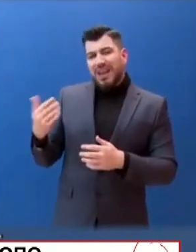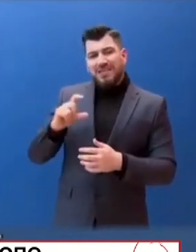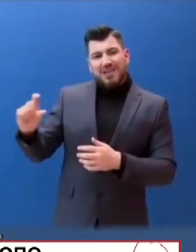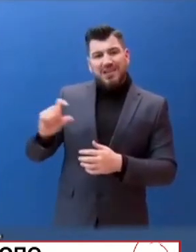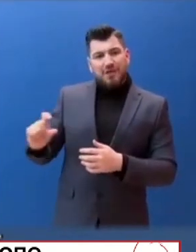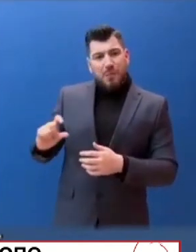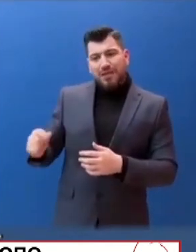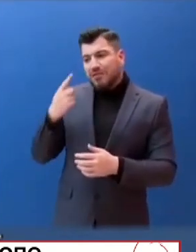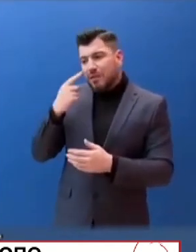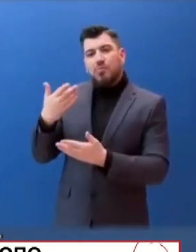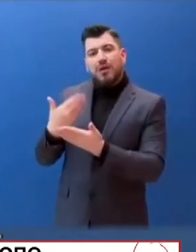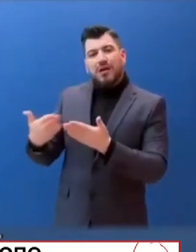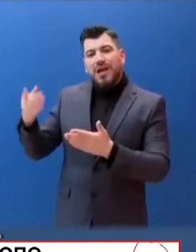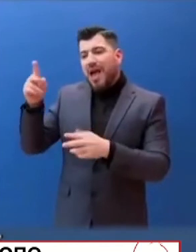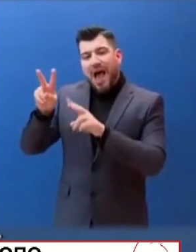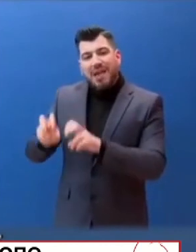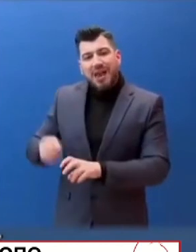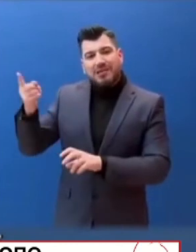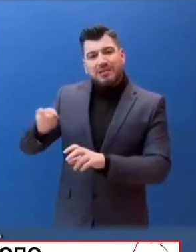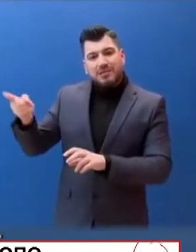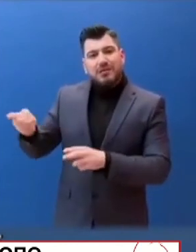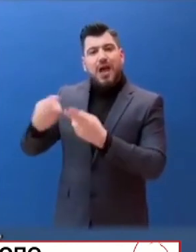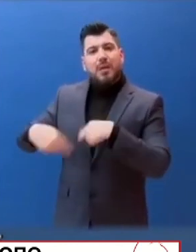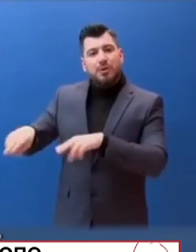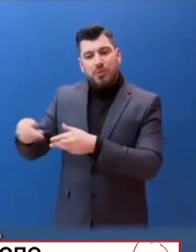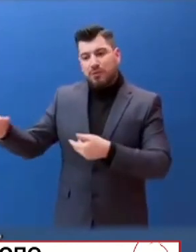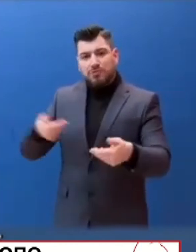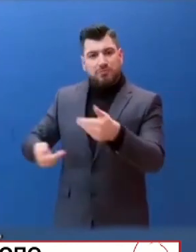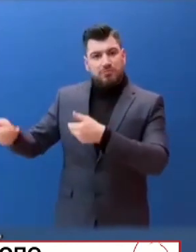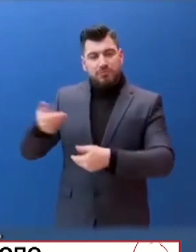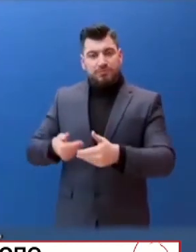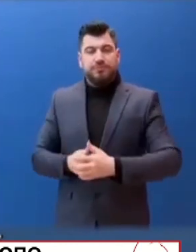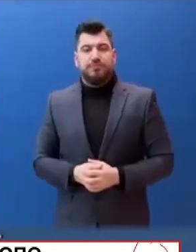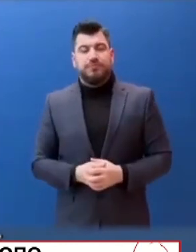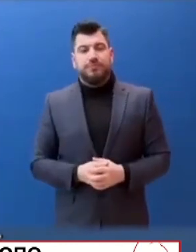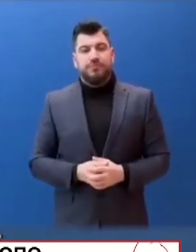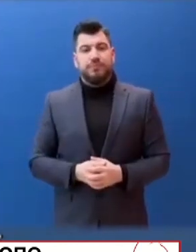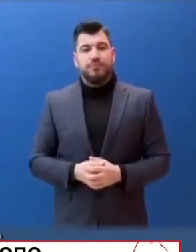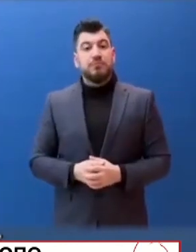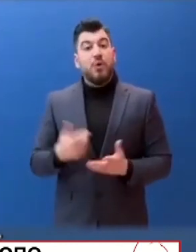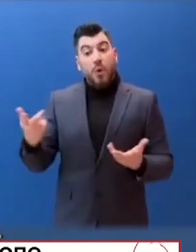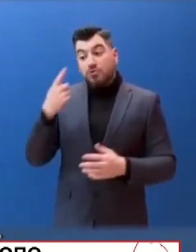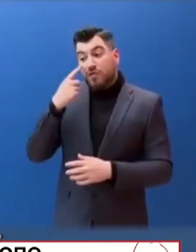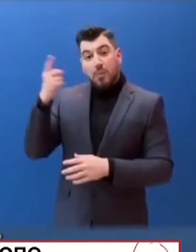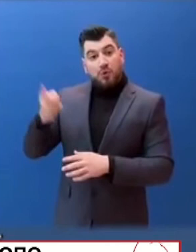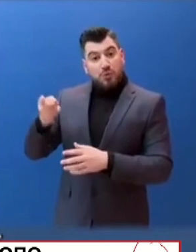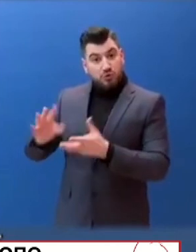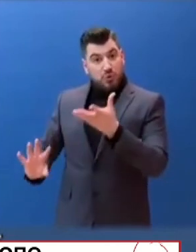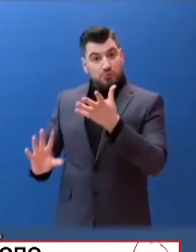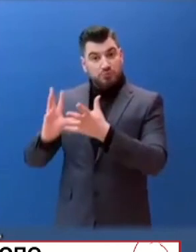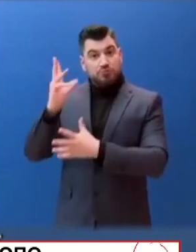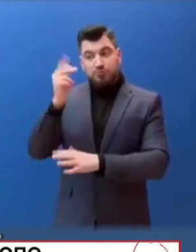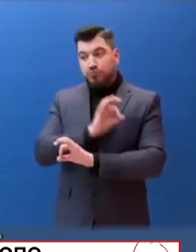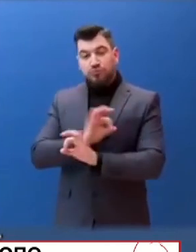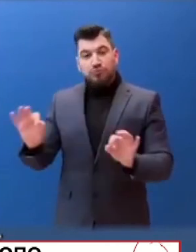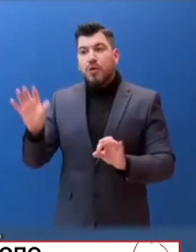χάρτες του Ευρωπαϊκού Κέντρου Λοιμώξεων, του γνωστού ECDC. Ενώ όμως βελτιώνεται η επιδημιολογική κατάσταση